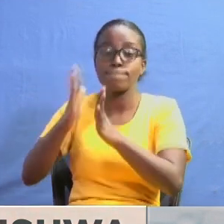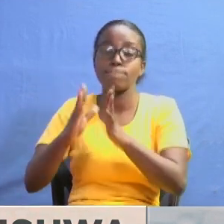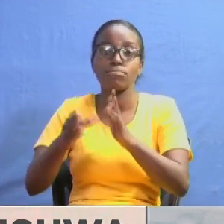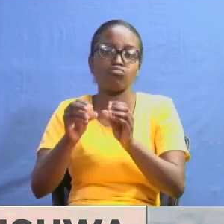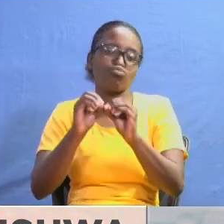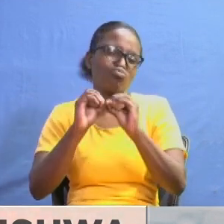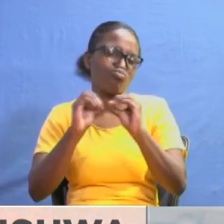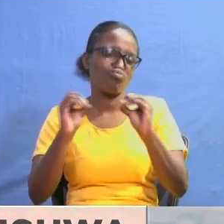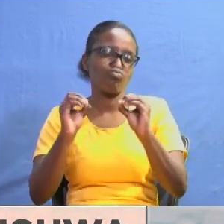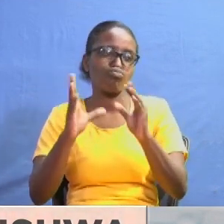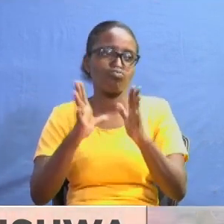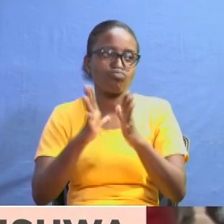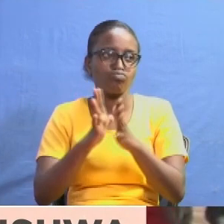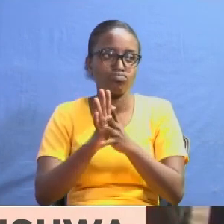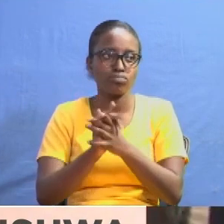nao.